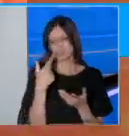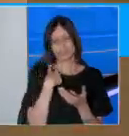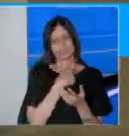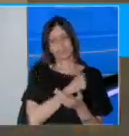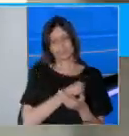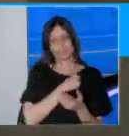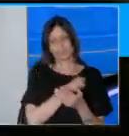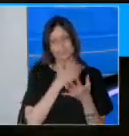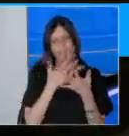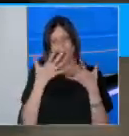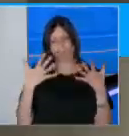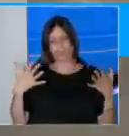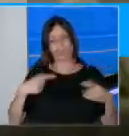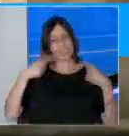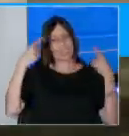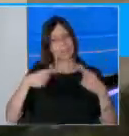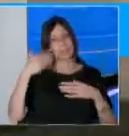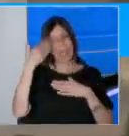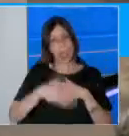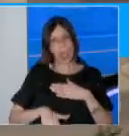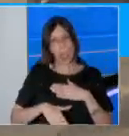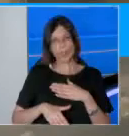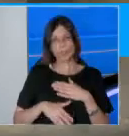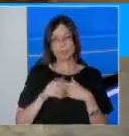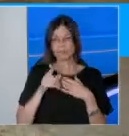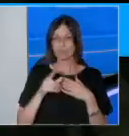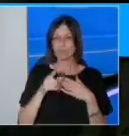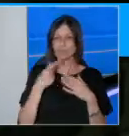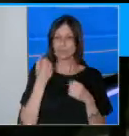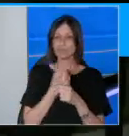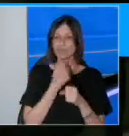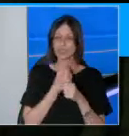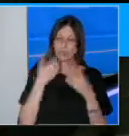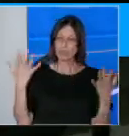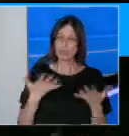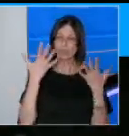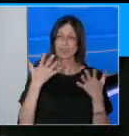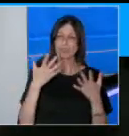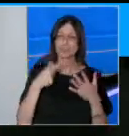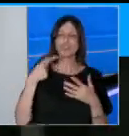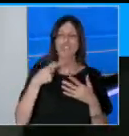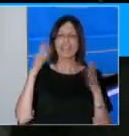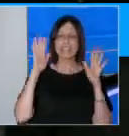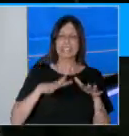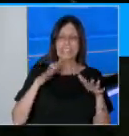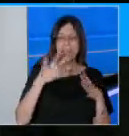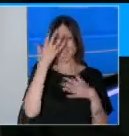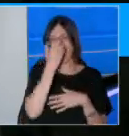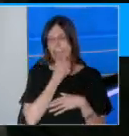ולצערנו התרחב בימים האחרונים, שמולטים על ידי ג'יהאד איסלאמי, על ידי חמאס, על ידי